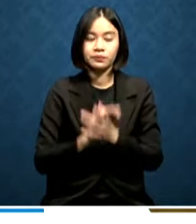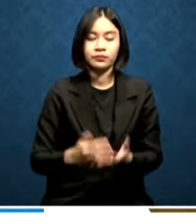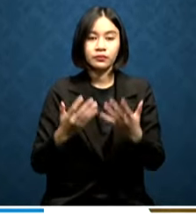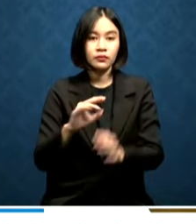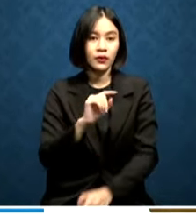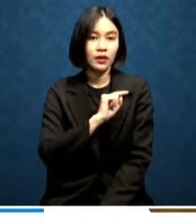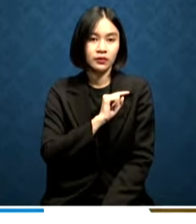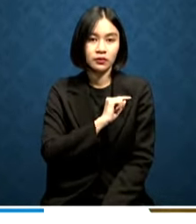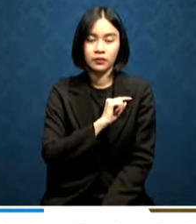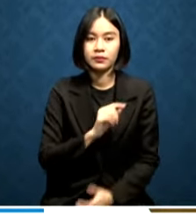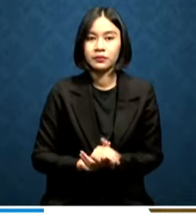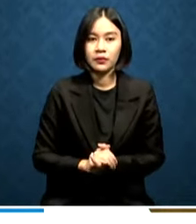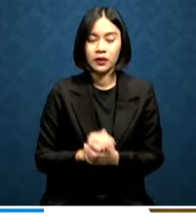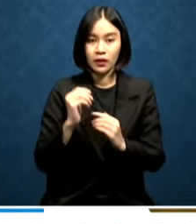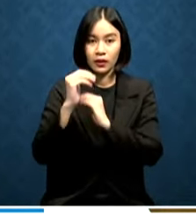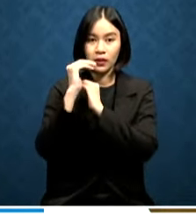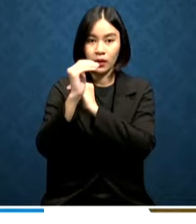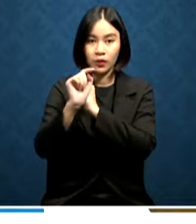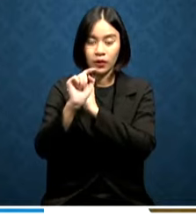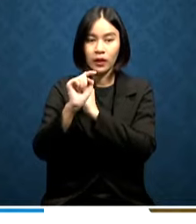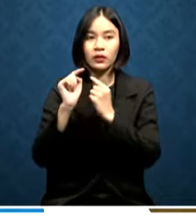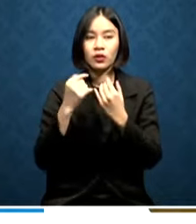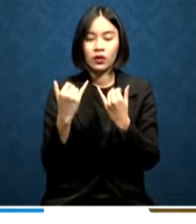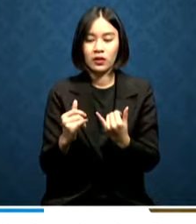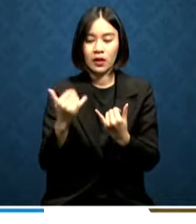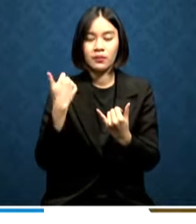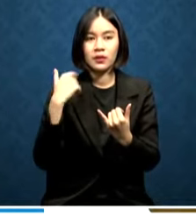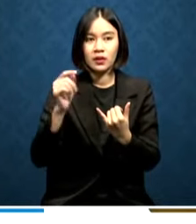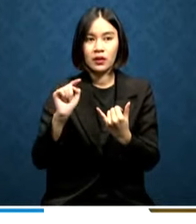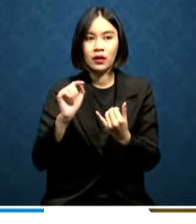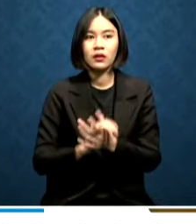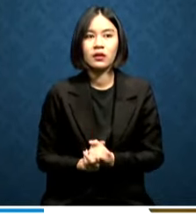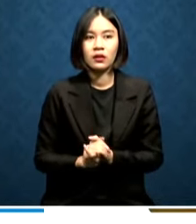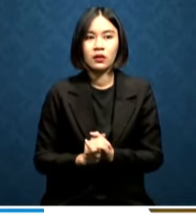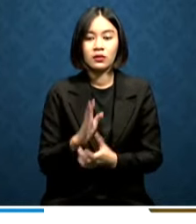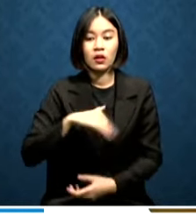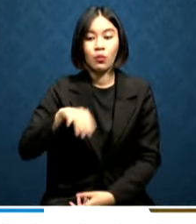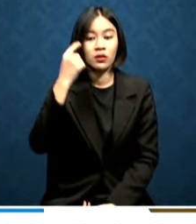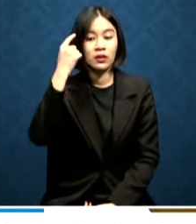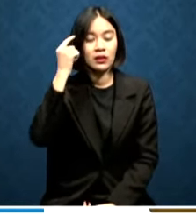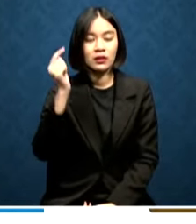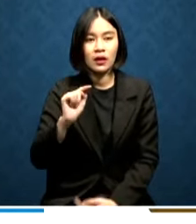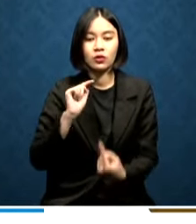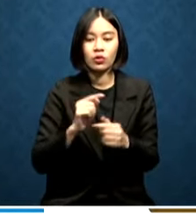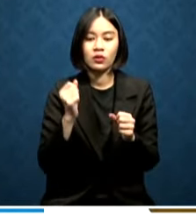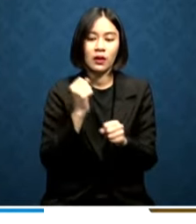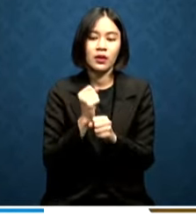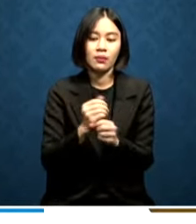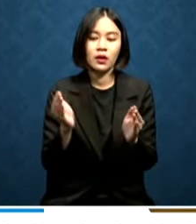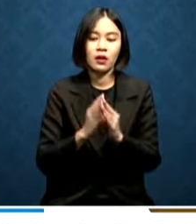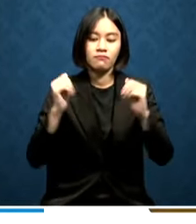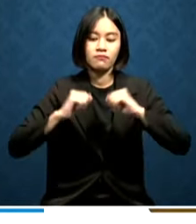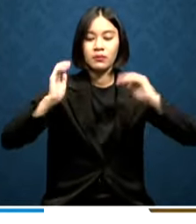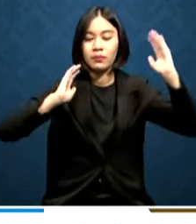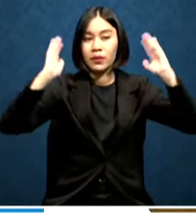ที่นะครับที่ว่ากำหนดเนี่ยตรงนี้เป็นประเด็นอยู่ว่าจริงๆแล้วเราเห็นกันว่าการทำประชามติไม่น่าจะต้